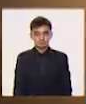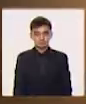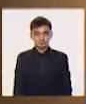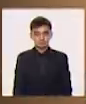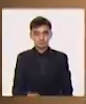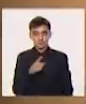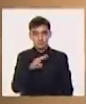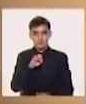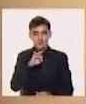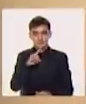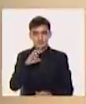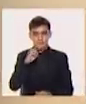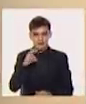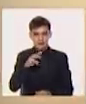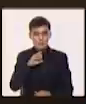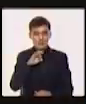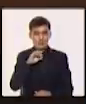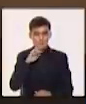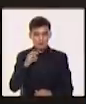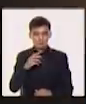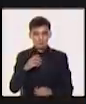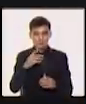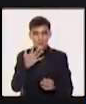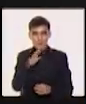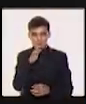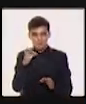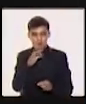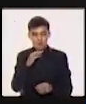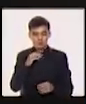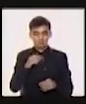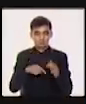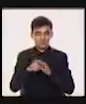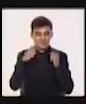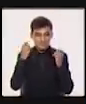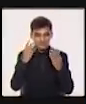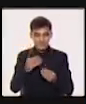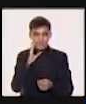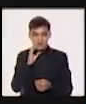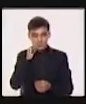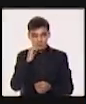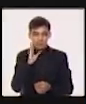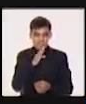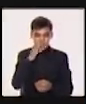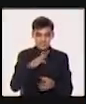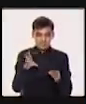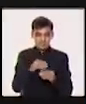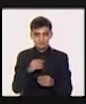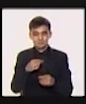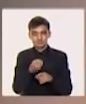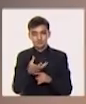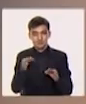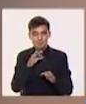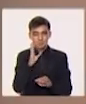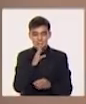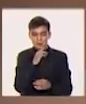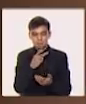Бұл Мейізбек Мейірбекұлының 5 жасқа толған туған күні. Бауырлары мен атанасы, әжесімен бірге туған күн тәттісін алып келу сәтін анасы төсекте